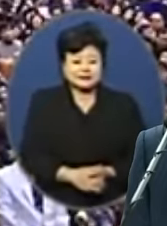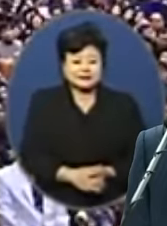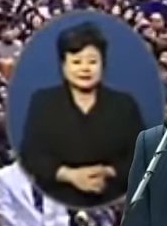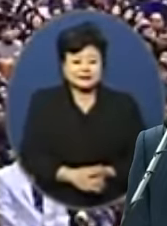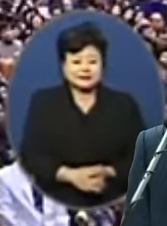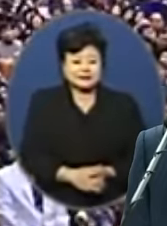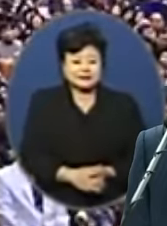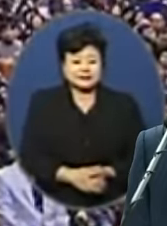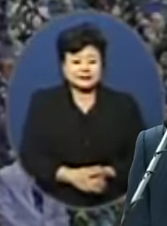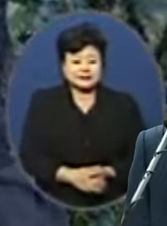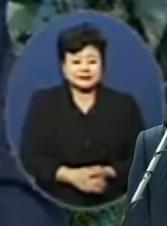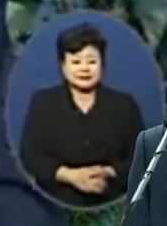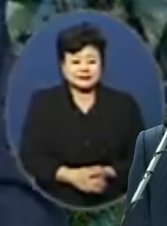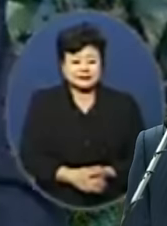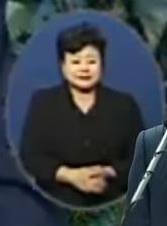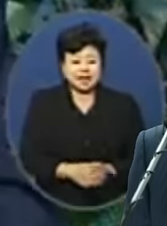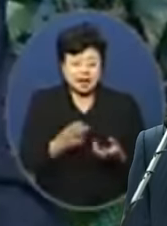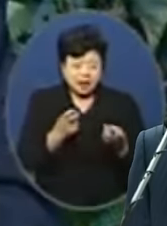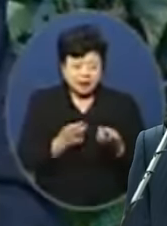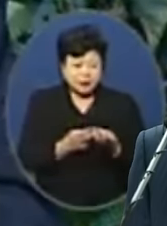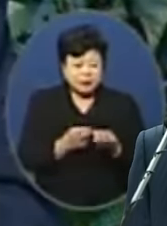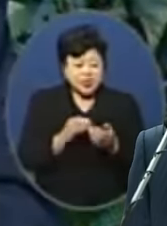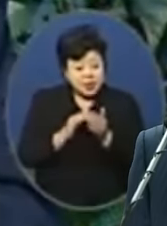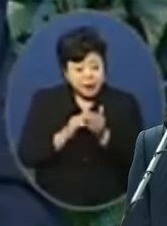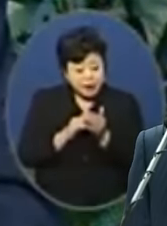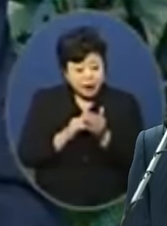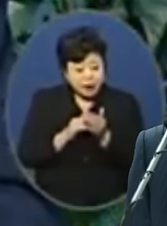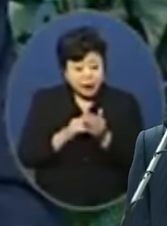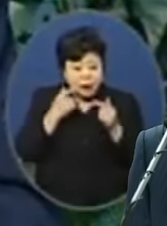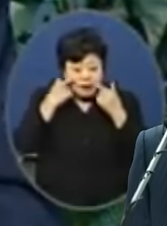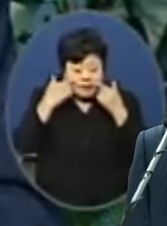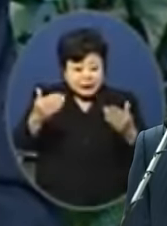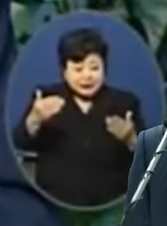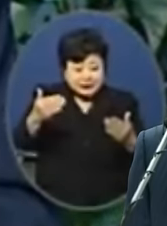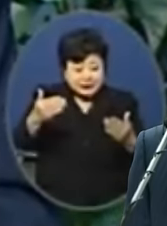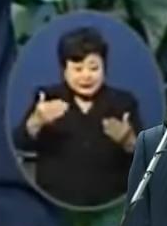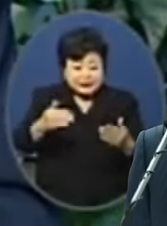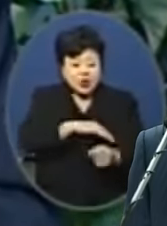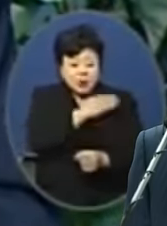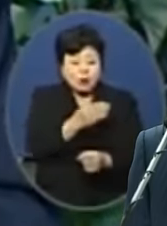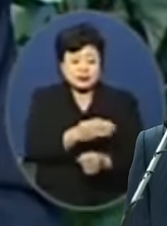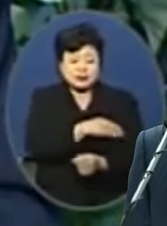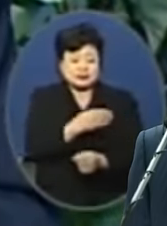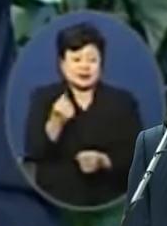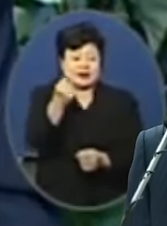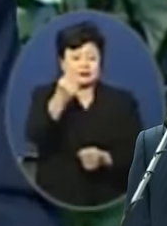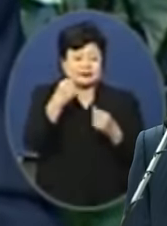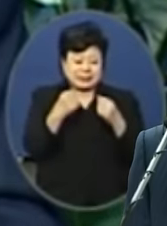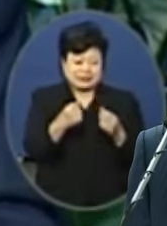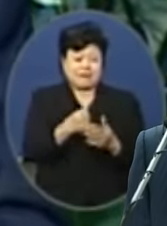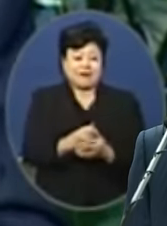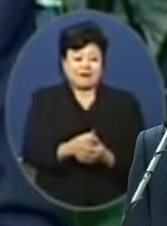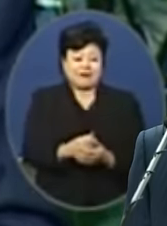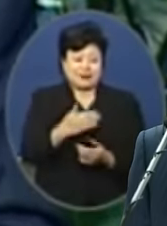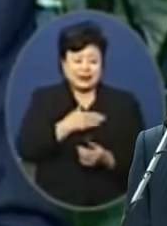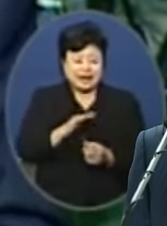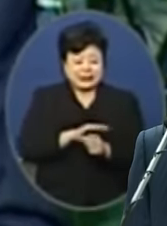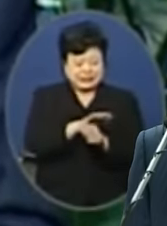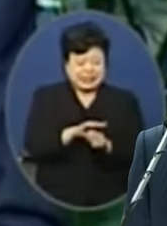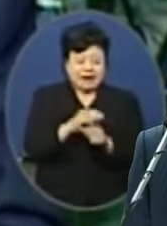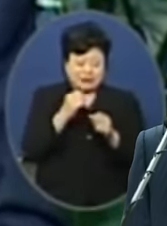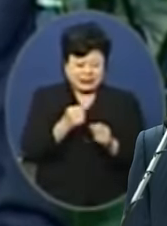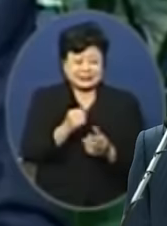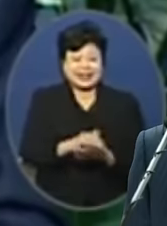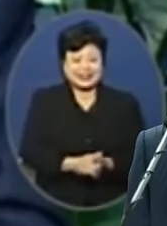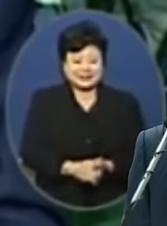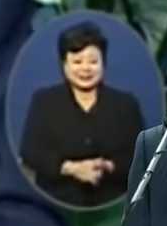이게 바로 비결인 것입니다. 반드시 권세와 능력을 가지고 계시고 나를 사랑하고